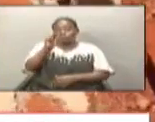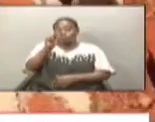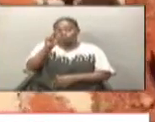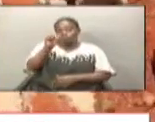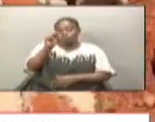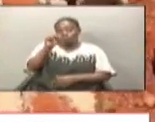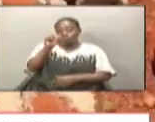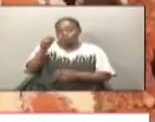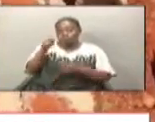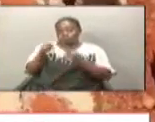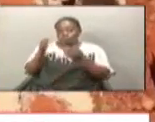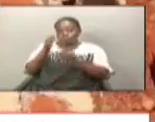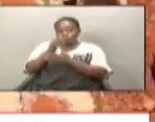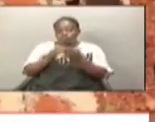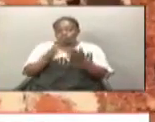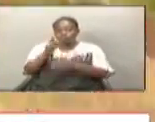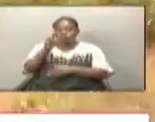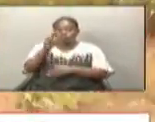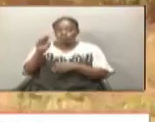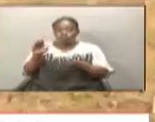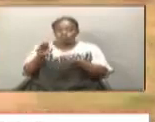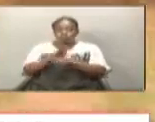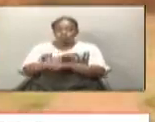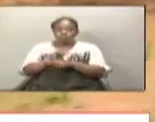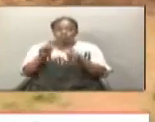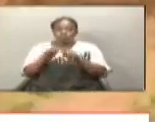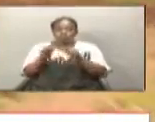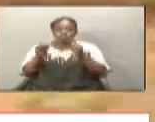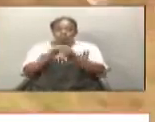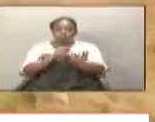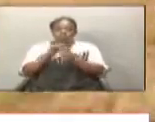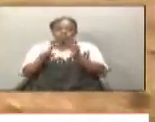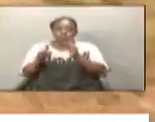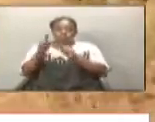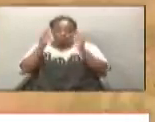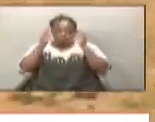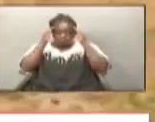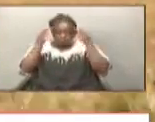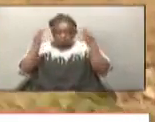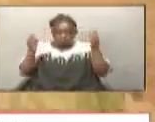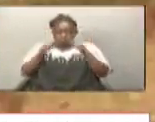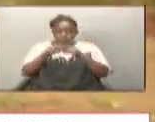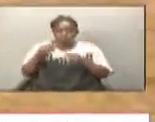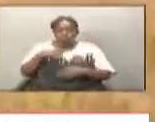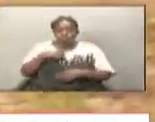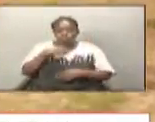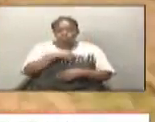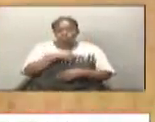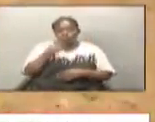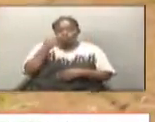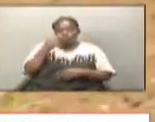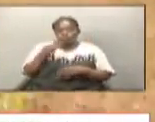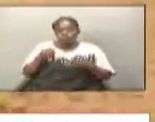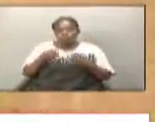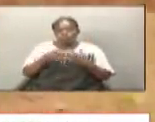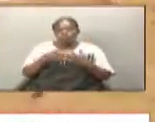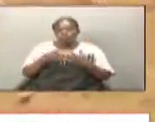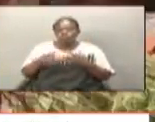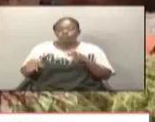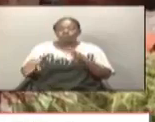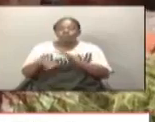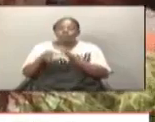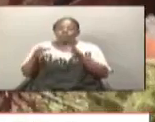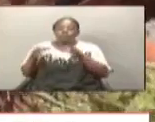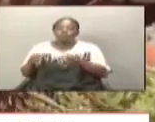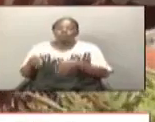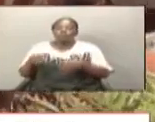bukeeredde ng'ettundutundu eriwezaako kilomita nnamba kibadde kikooneddwa abantu abatanategeereka era abajaasi ba UPDF abagumbuludde ogubinja gw'abavubuka